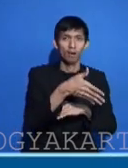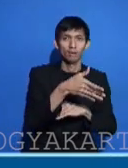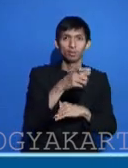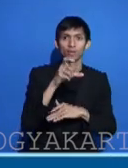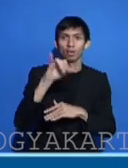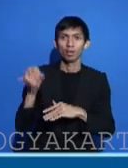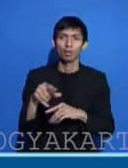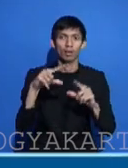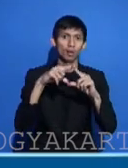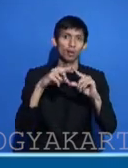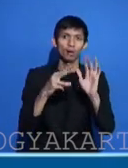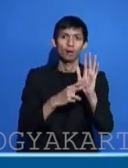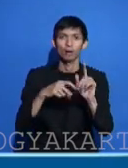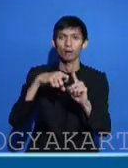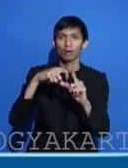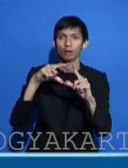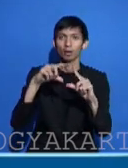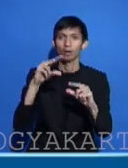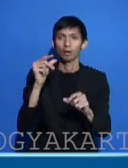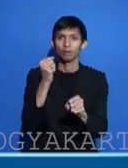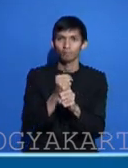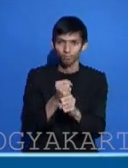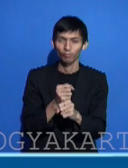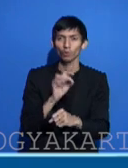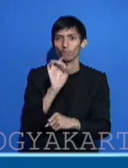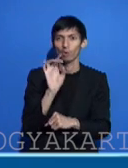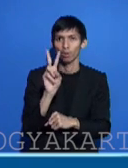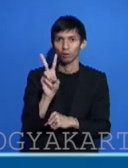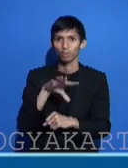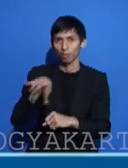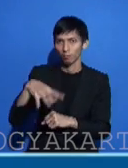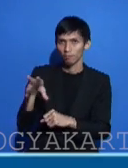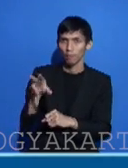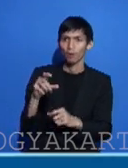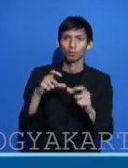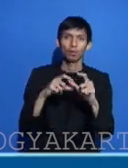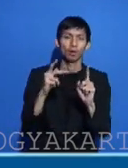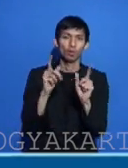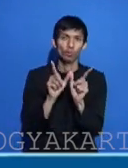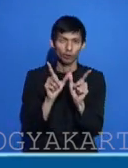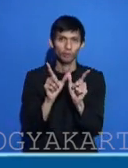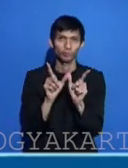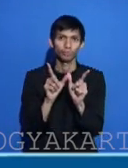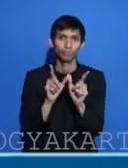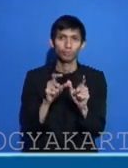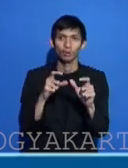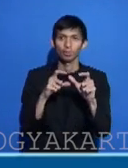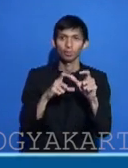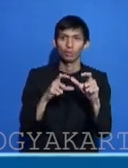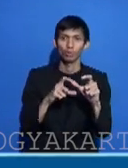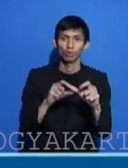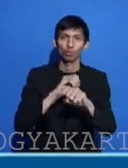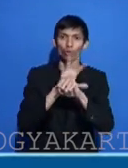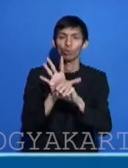sidowayah cangkang Vios Kelurahan Soekarno kapanewon Sentolo Kulon Progo